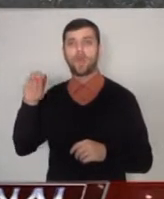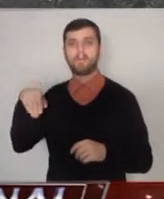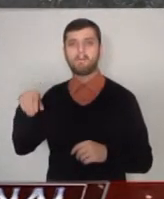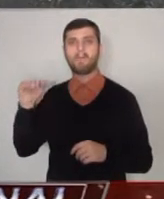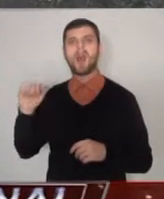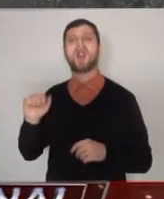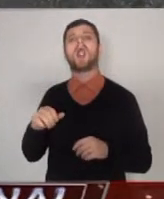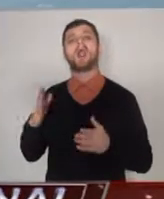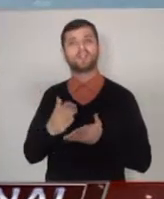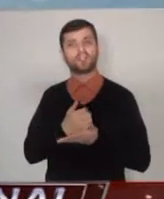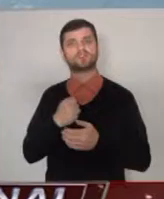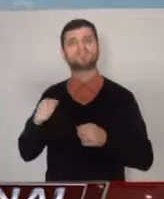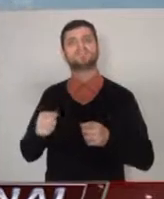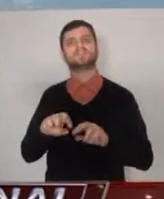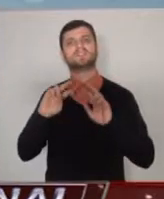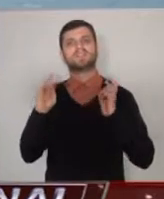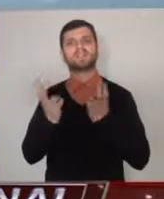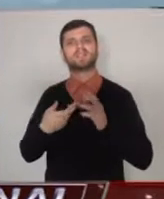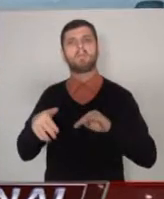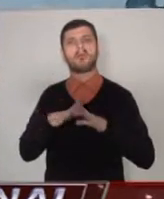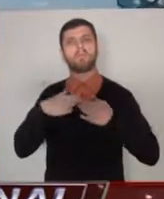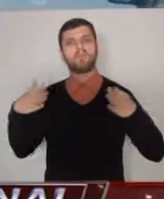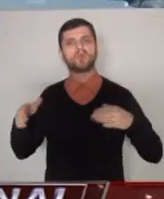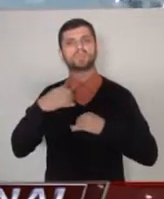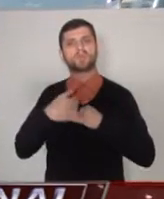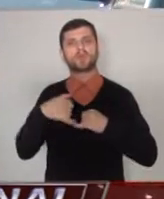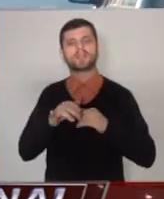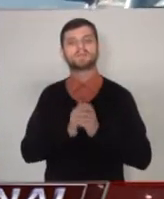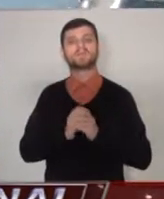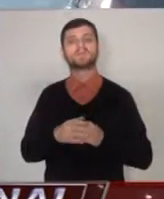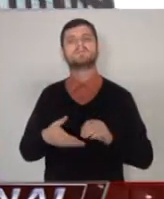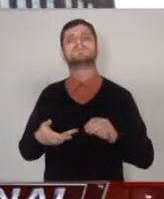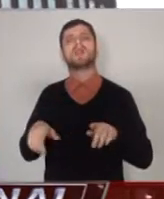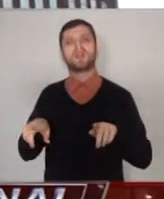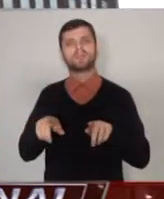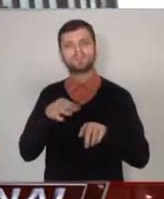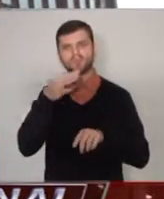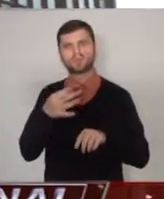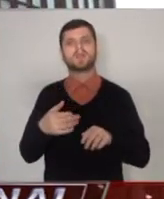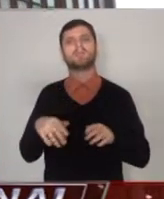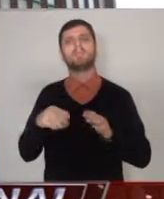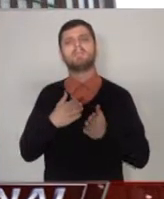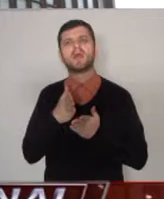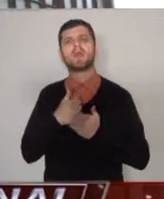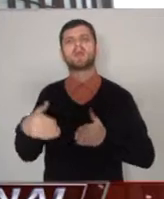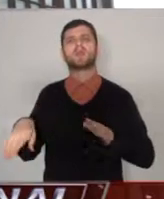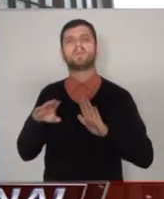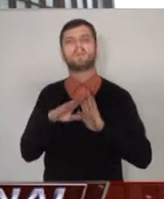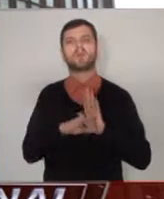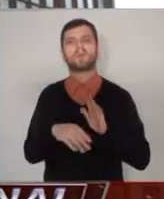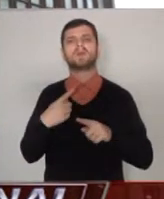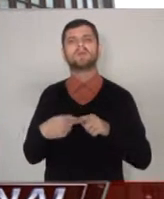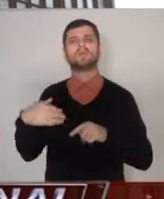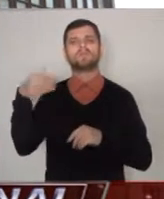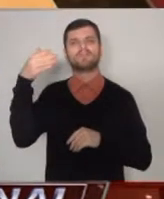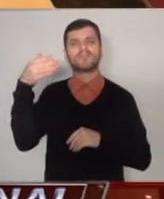bani pentru altele care acum se află în fază de derulare. Ca mai peste tot, administrațiile locale au avut și au probleme cu firmele care au licitat la prețuri foarte